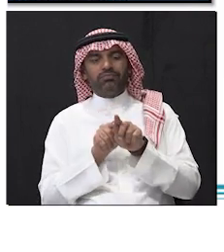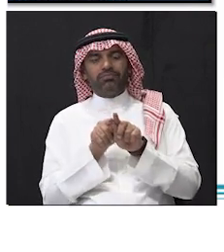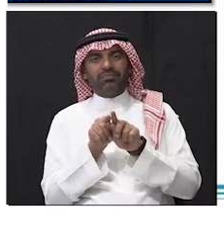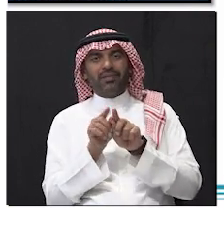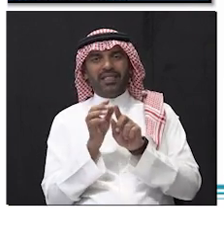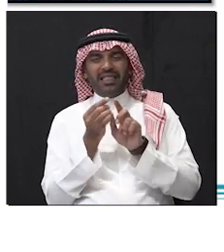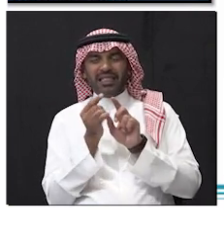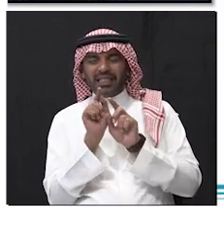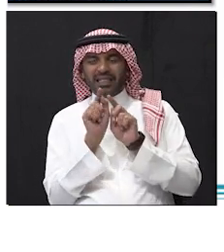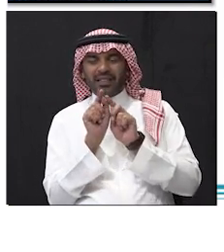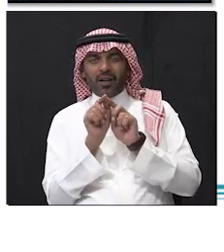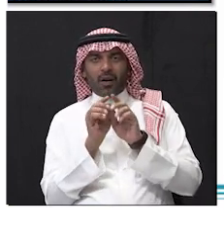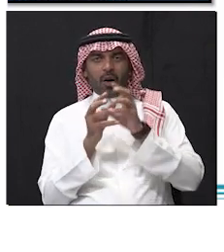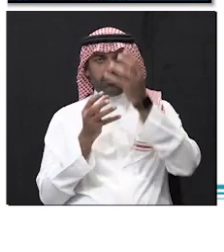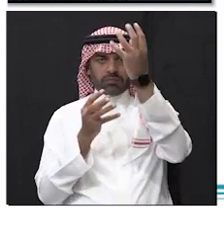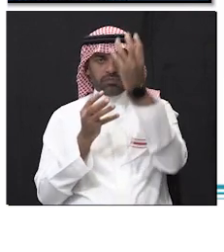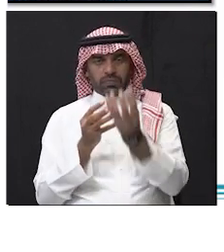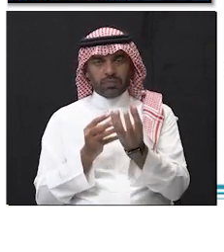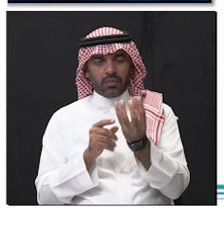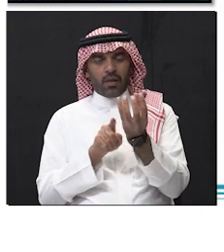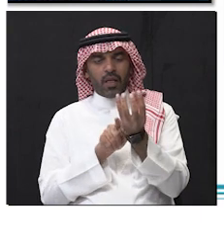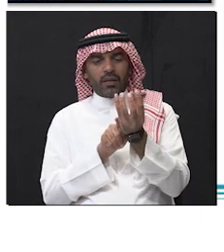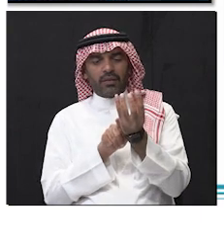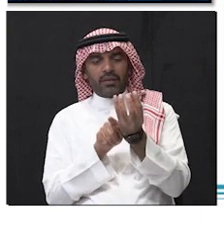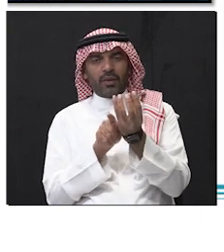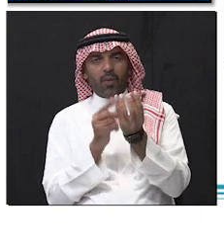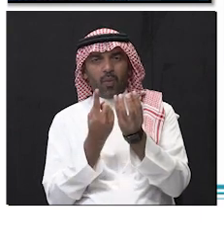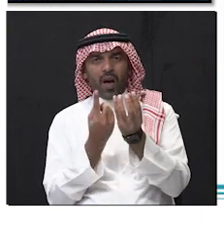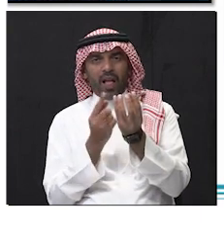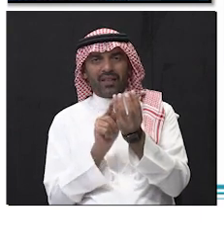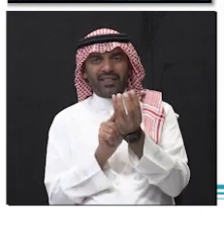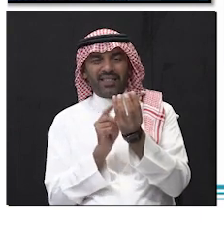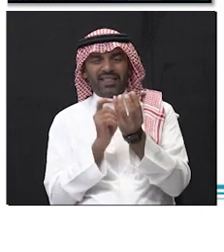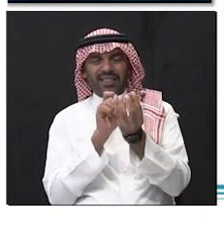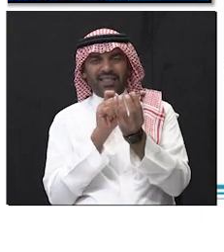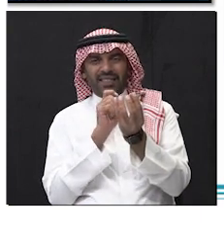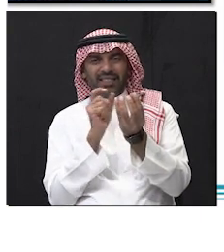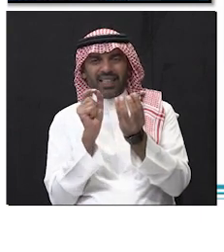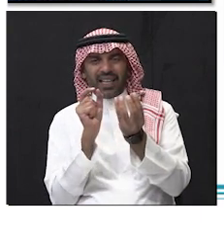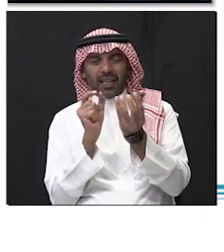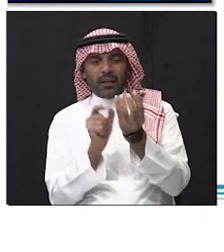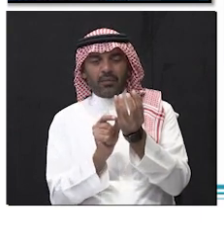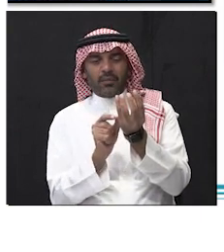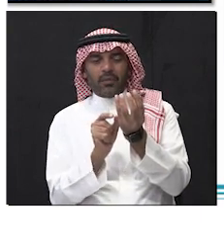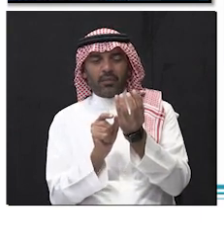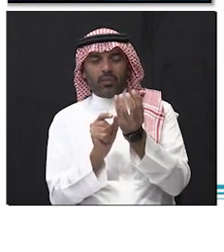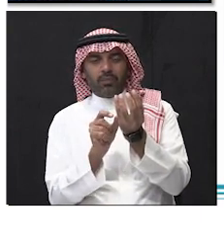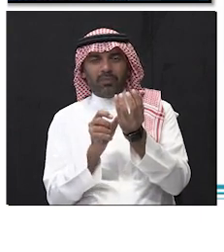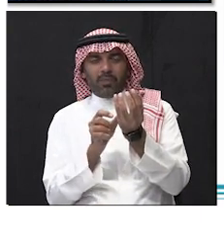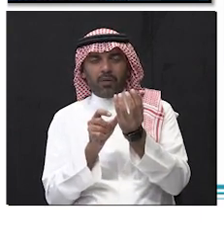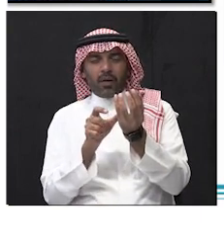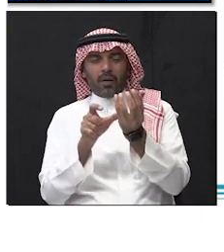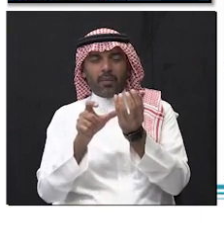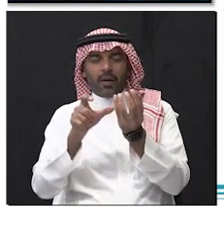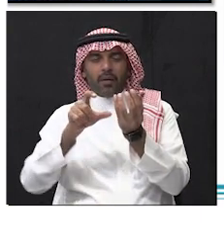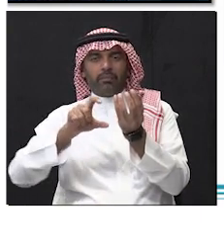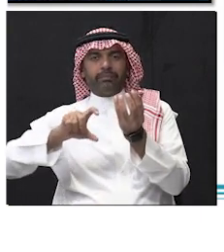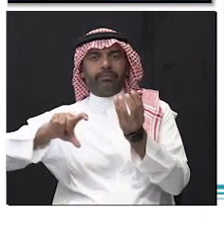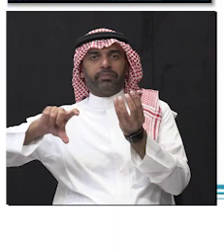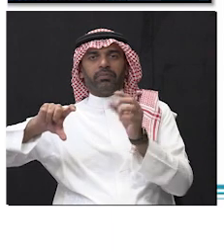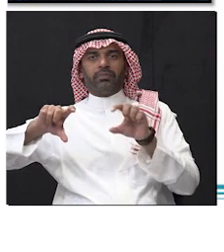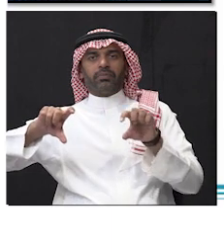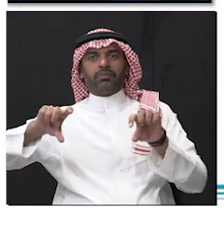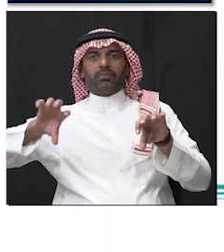التبرعم؟ التبرعم هو تكون برعم بسبب انقسام الخلايا في جزء معين، وبعد ذلك